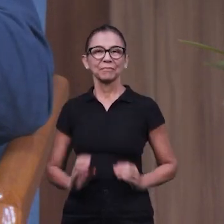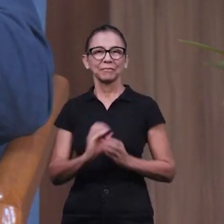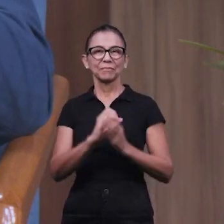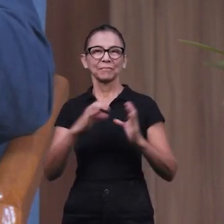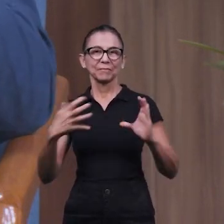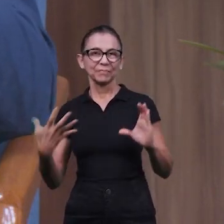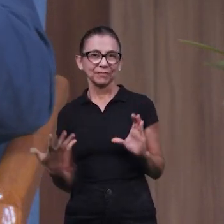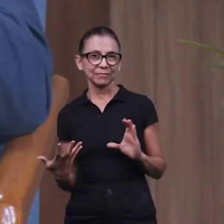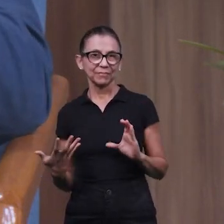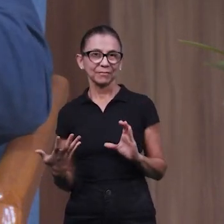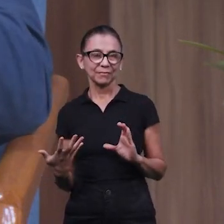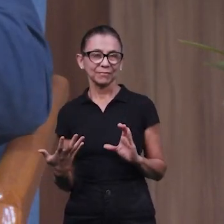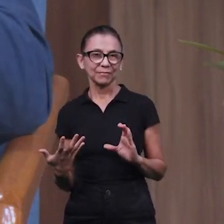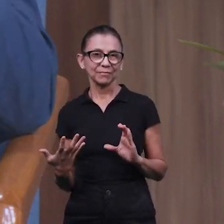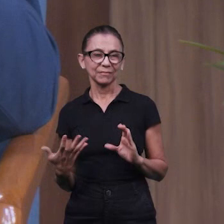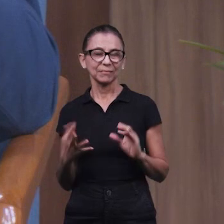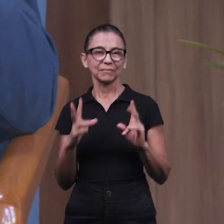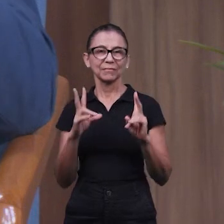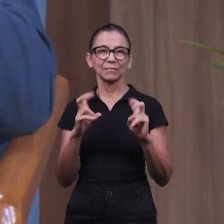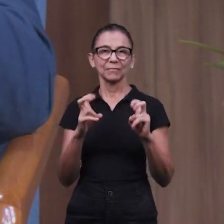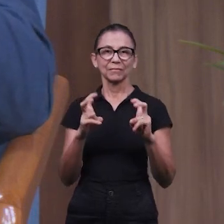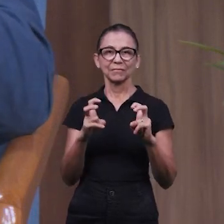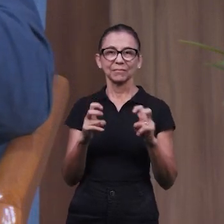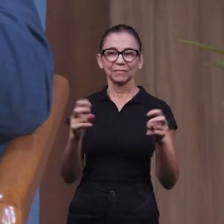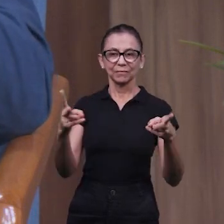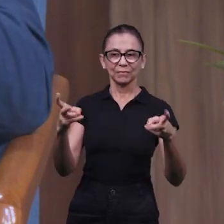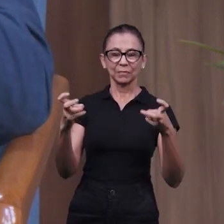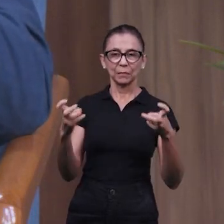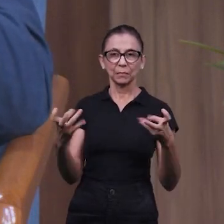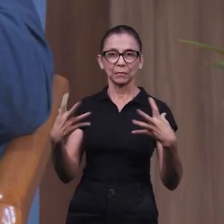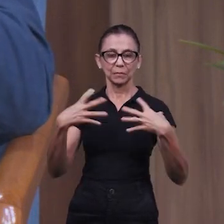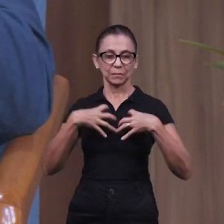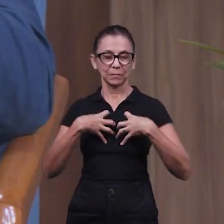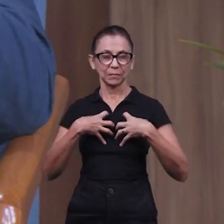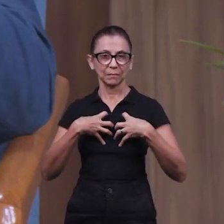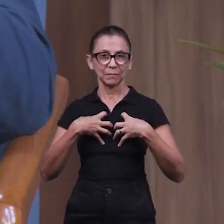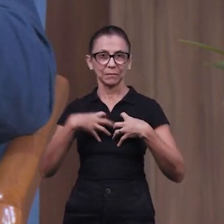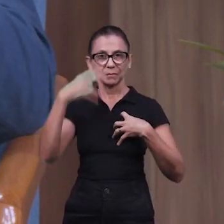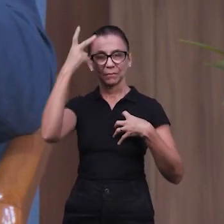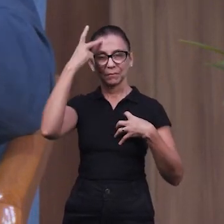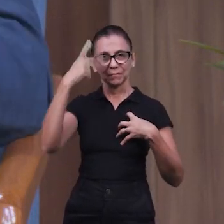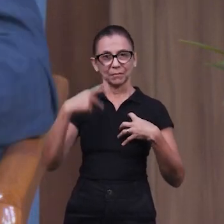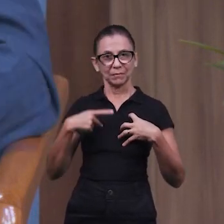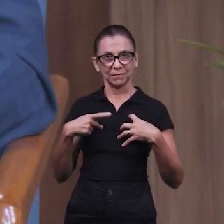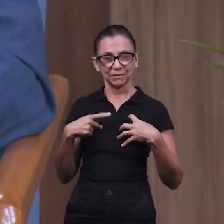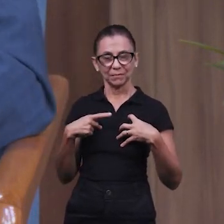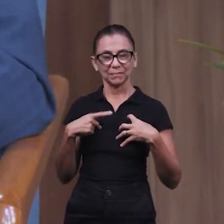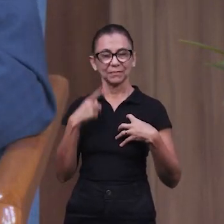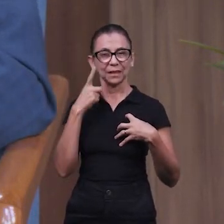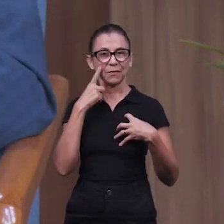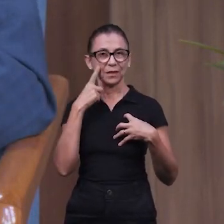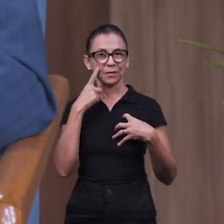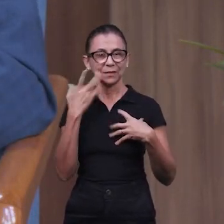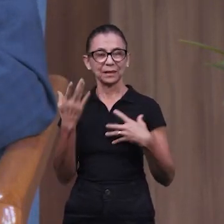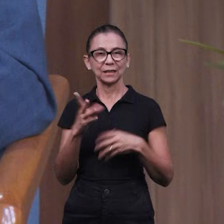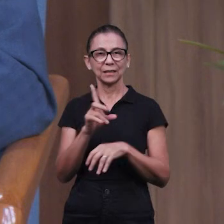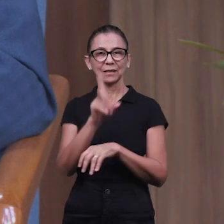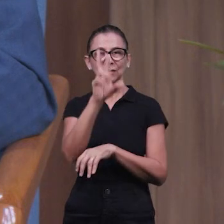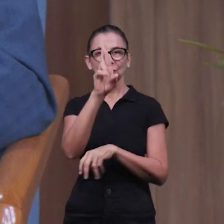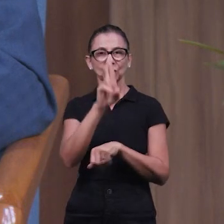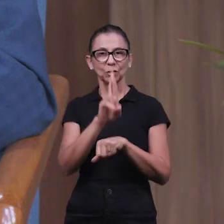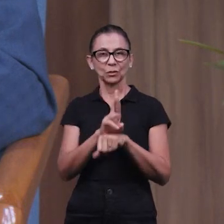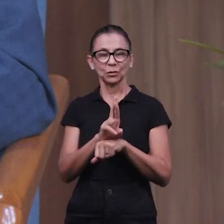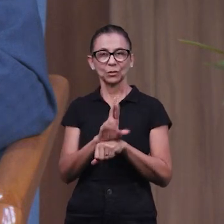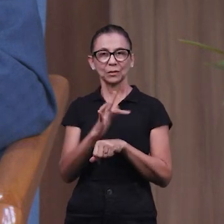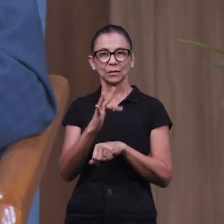de son caractère. Avec la thématique identification des sentiments dans la formation du caractère humain, vous allez assister maintenant la